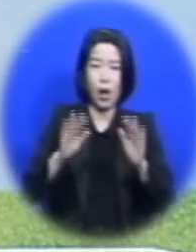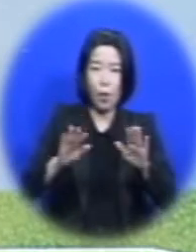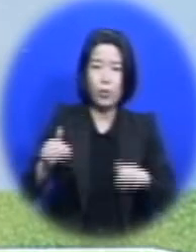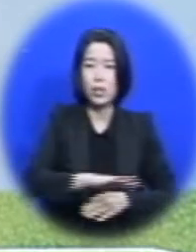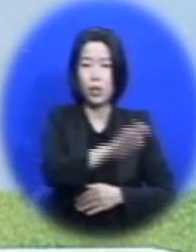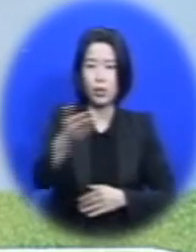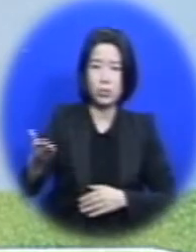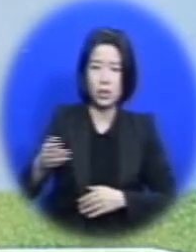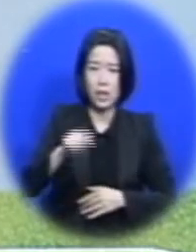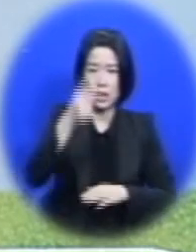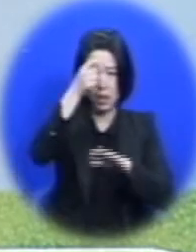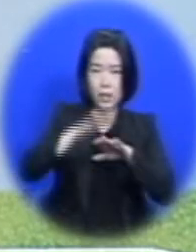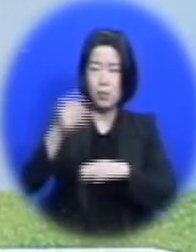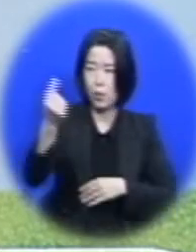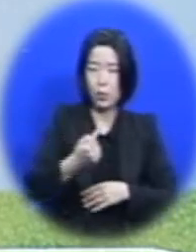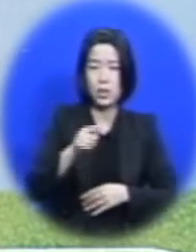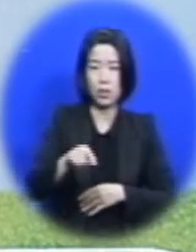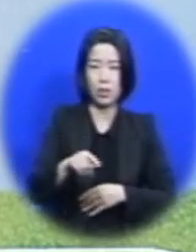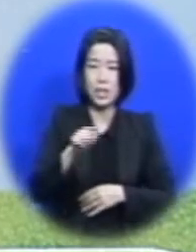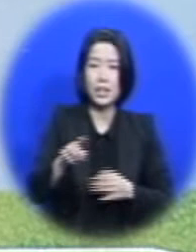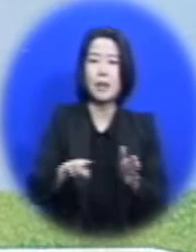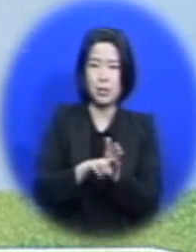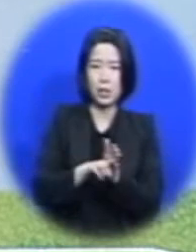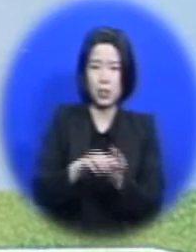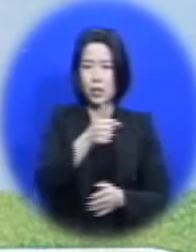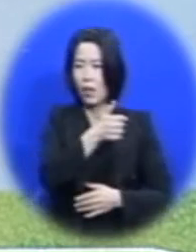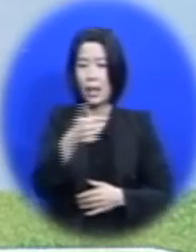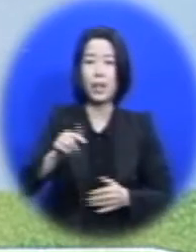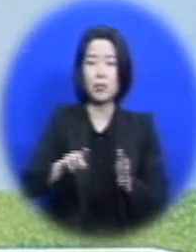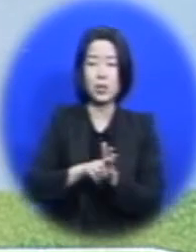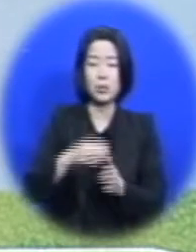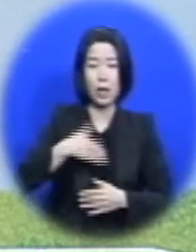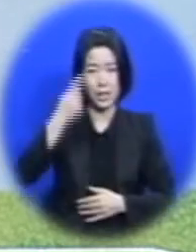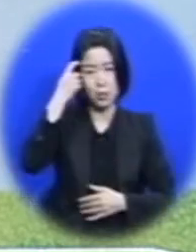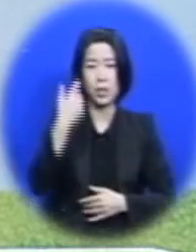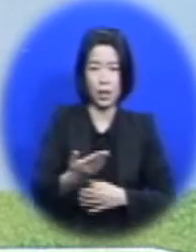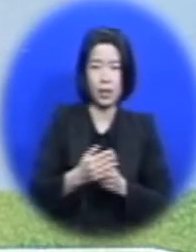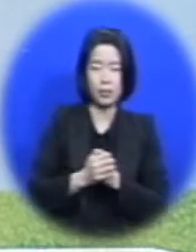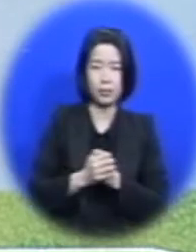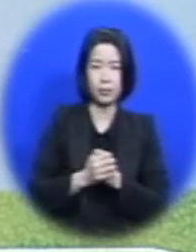여러분들께 예배를 나오신 것 이 믿음이 대단한 리듬 인가 하십니까